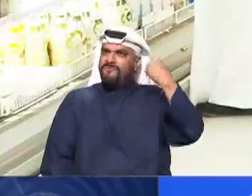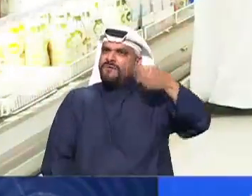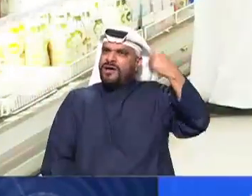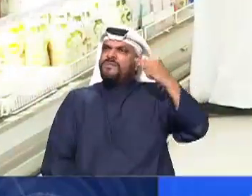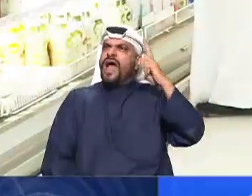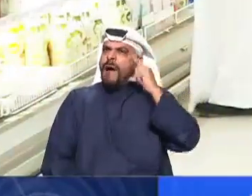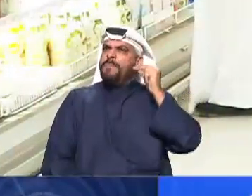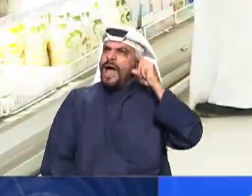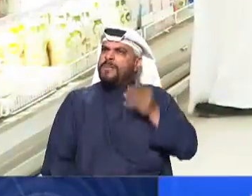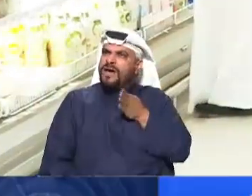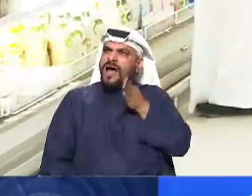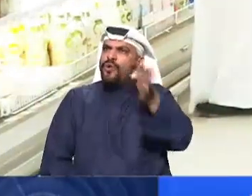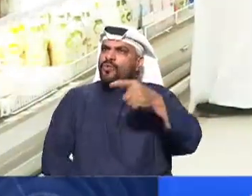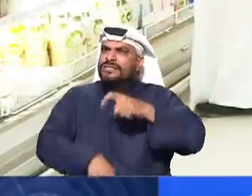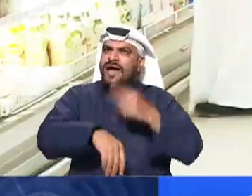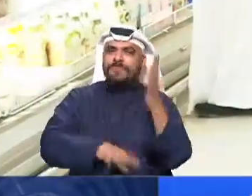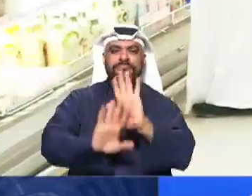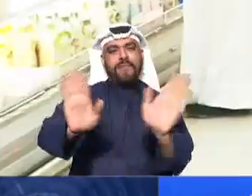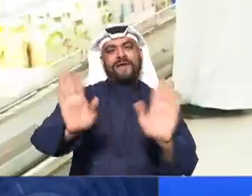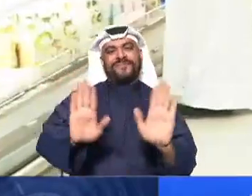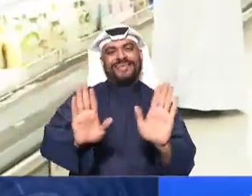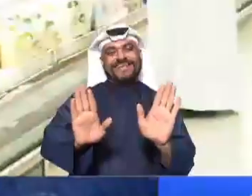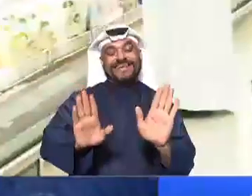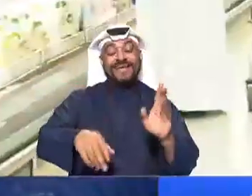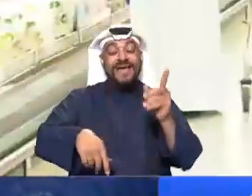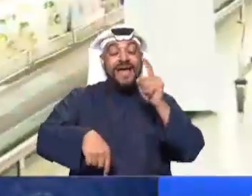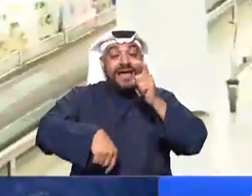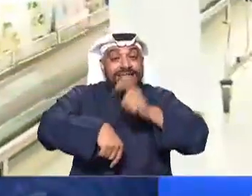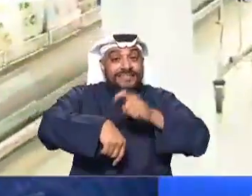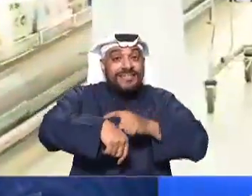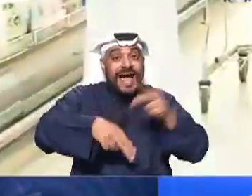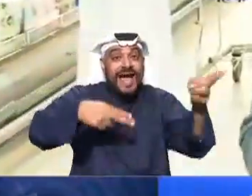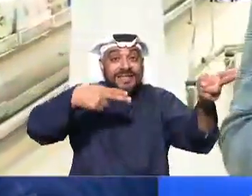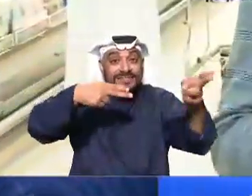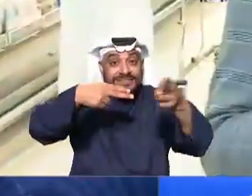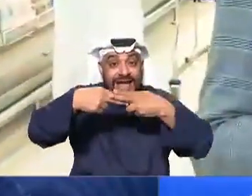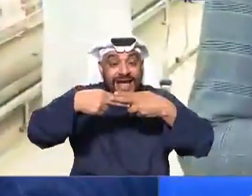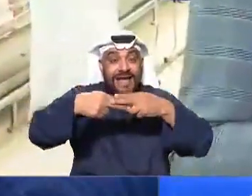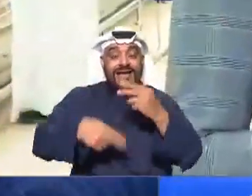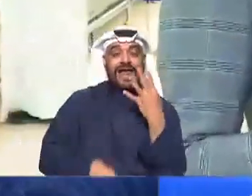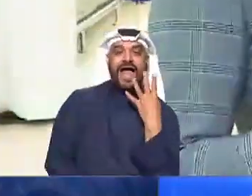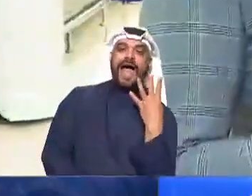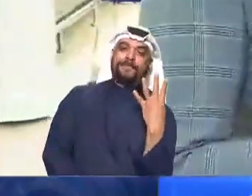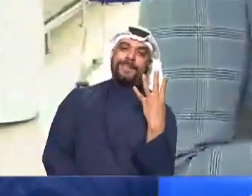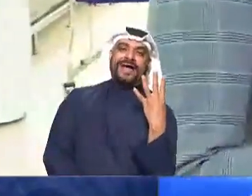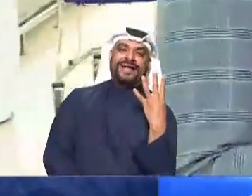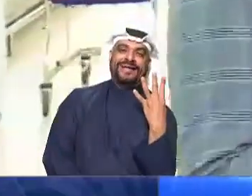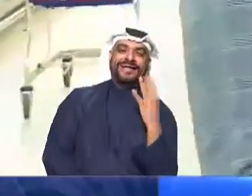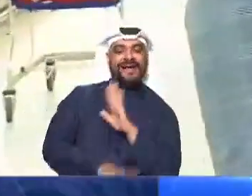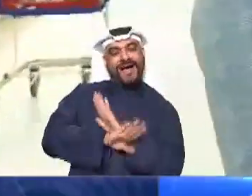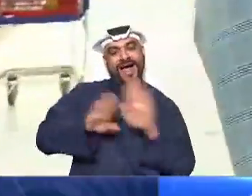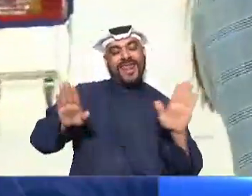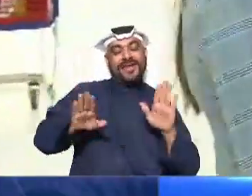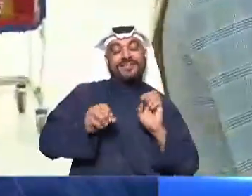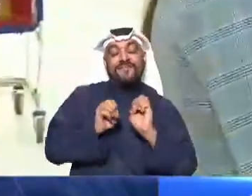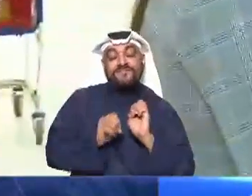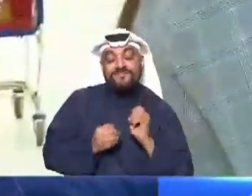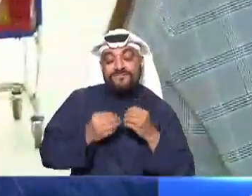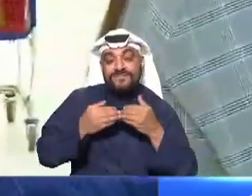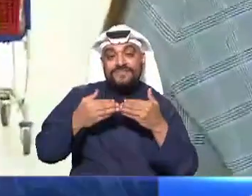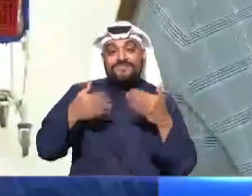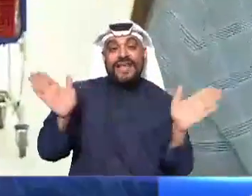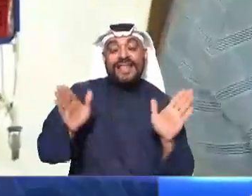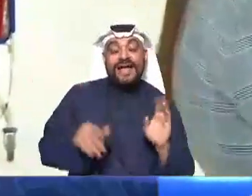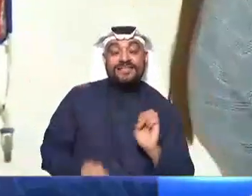عويس السبيعي نائب مدير جمعية الفنطاس التعاونية. مرحبا بك، وبداية كيف